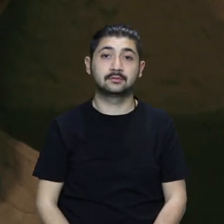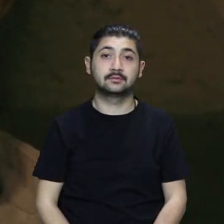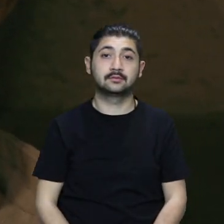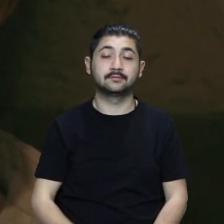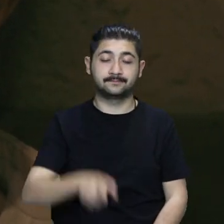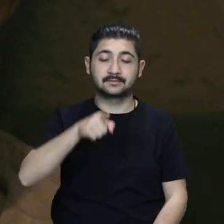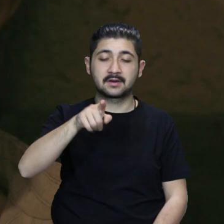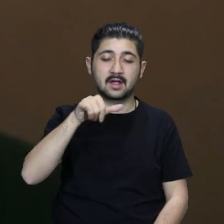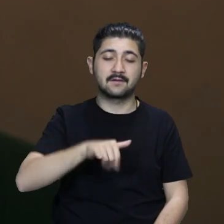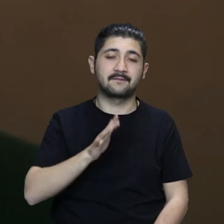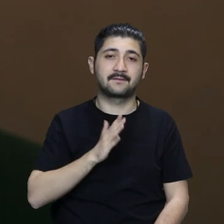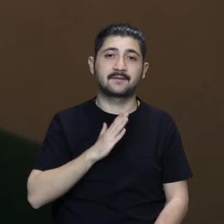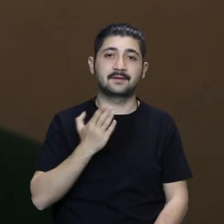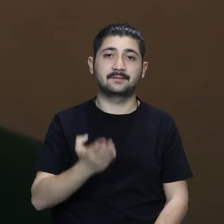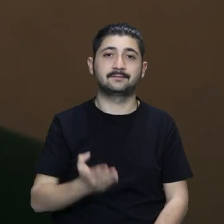Sen haklıydın.